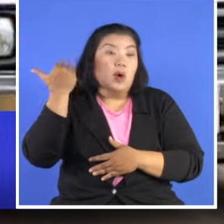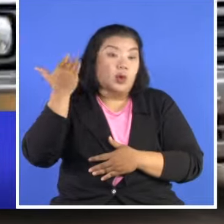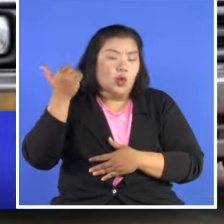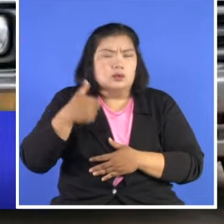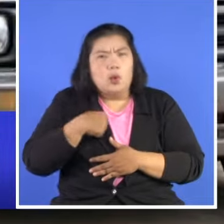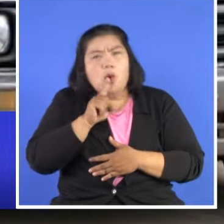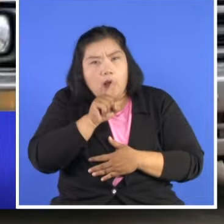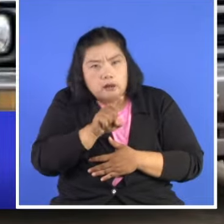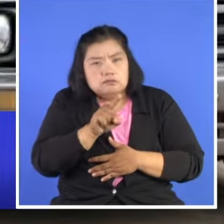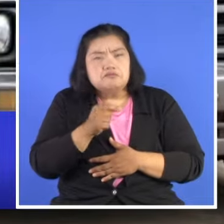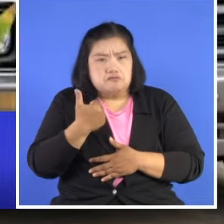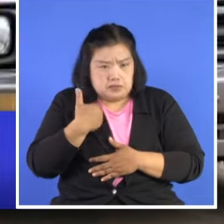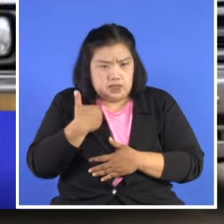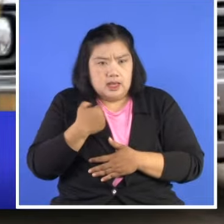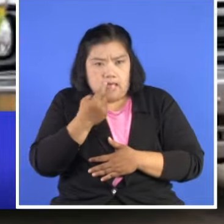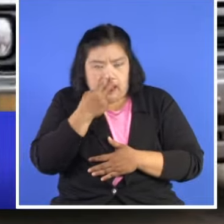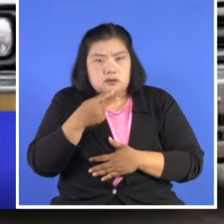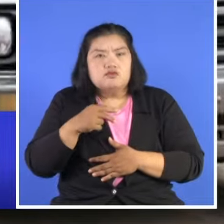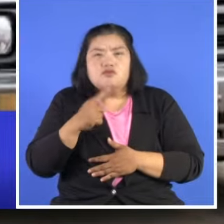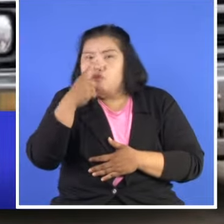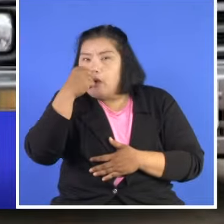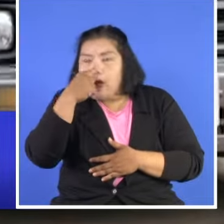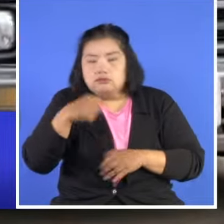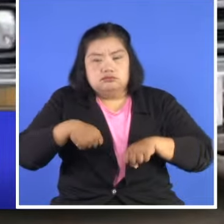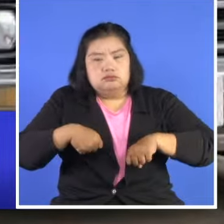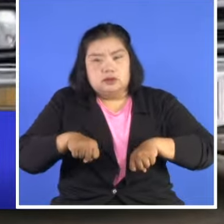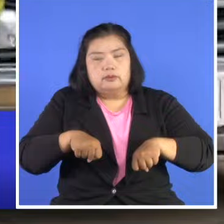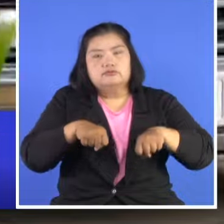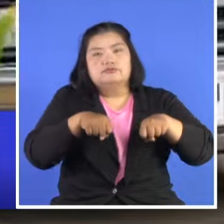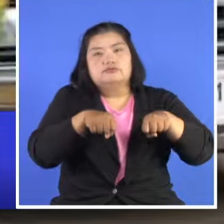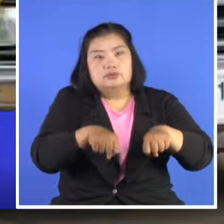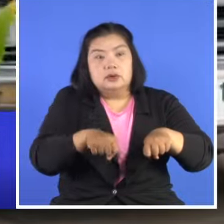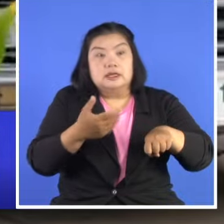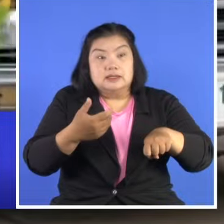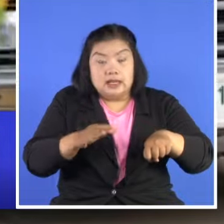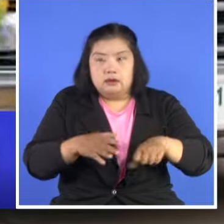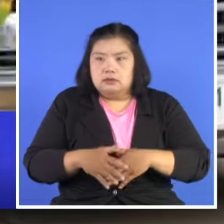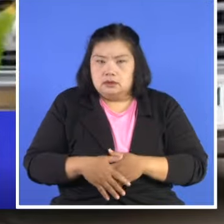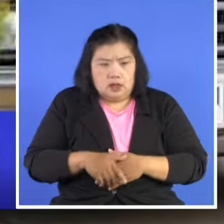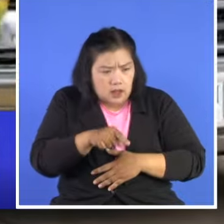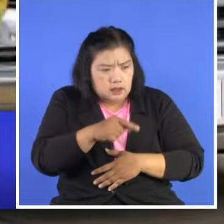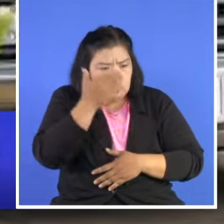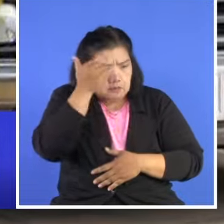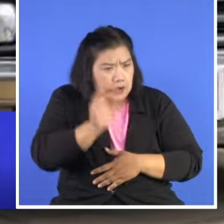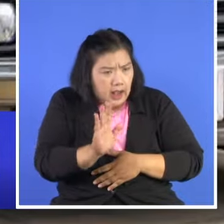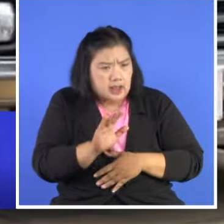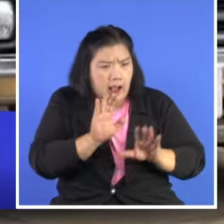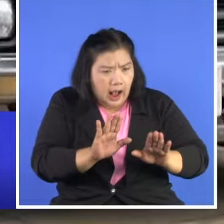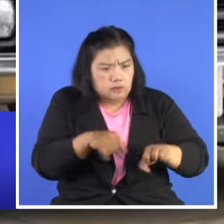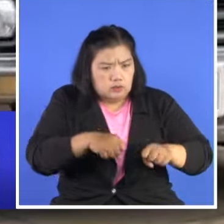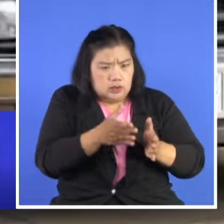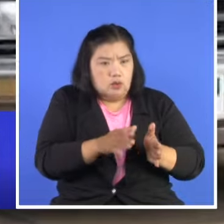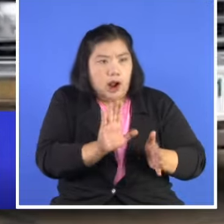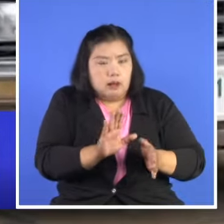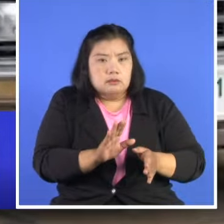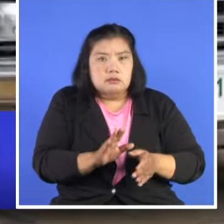มีต่างชาติขี่มอเตอร์ไซค์มาจอดบริเวณแถวๆนั้นแล้วกลุ่มวินเองก็บอกว่าจอดไม่ได้ชาวต่างชาติก็ไม่พอใจชู